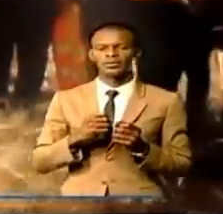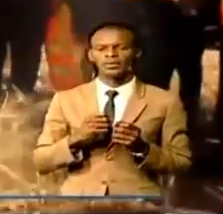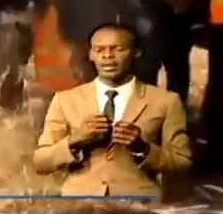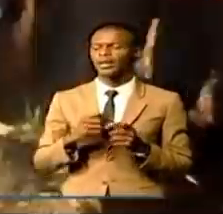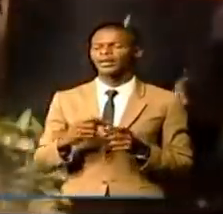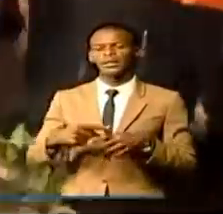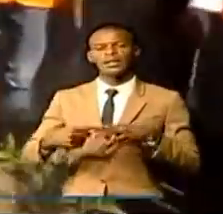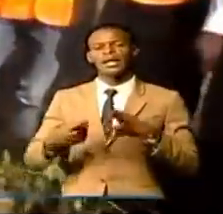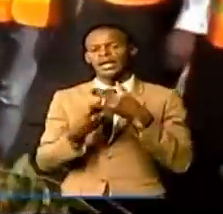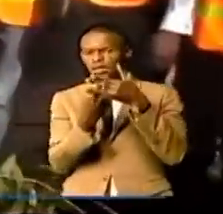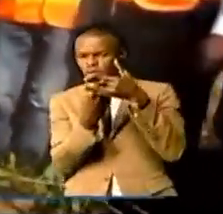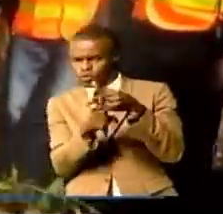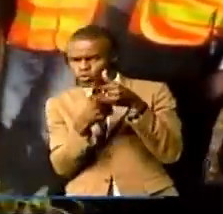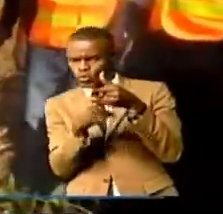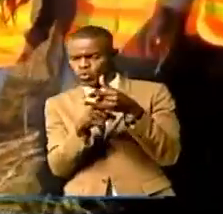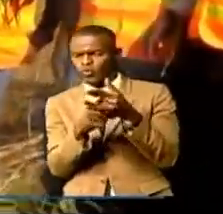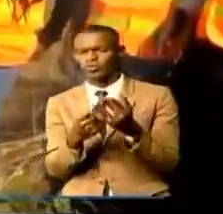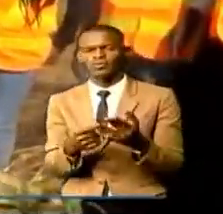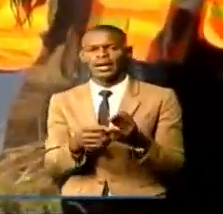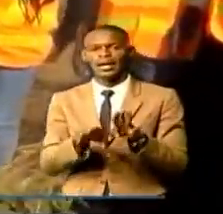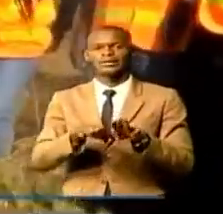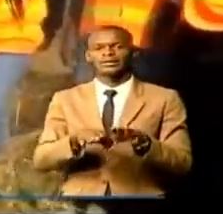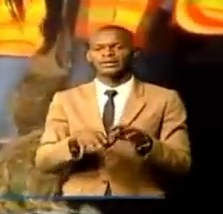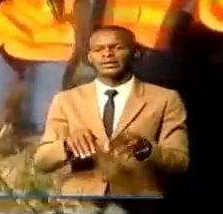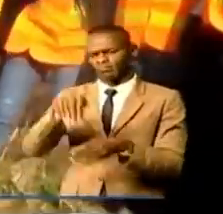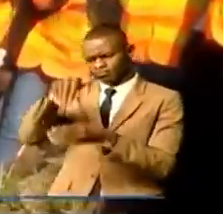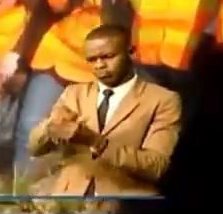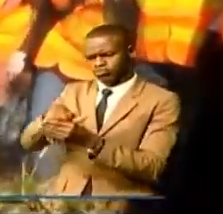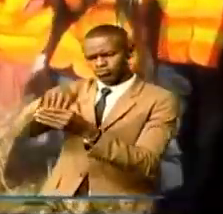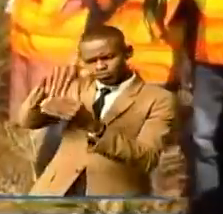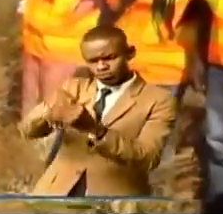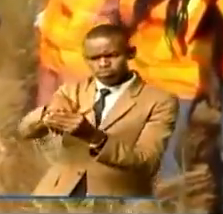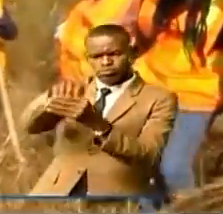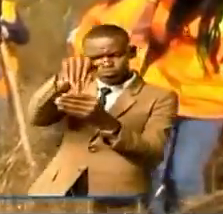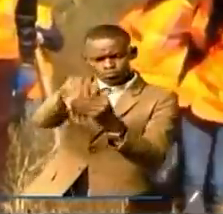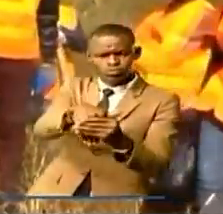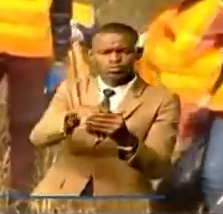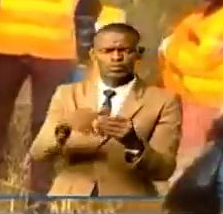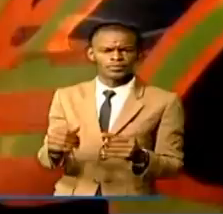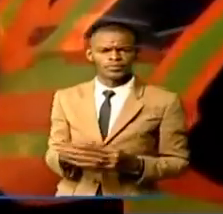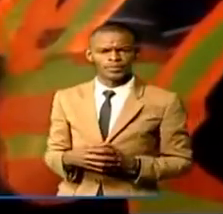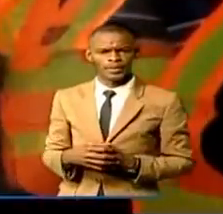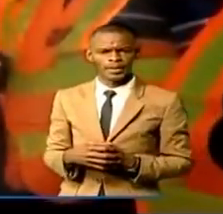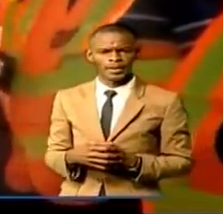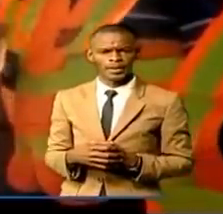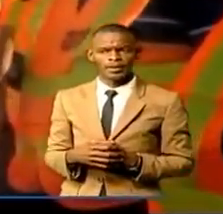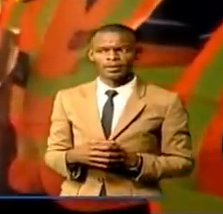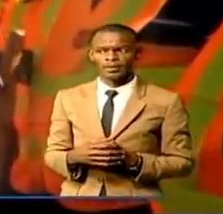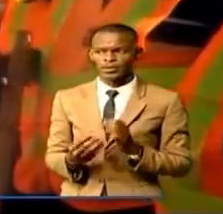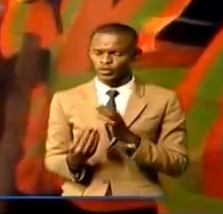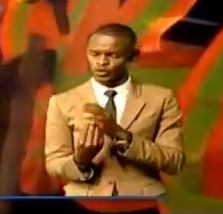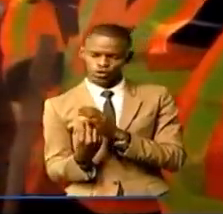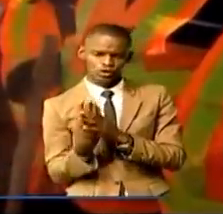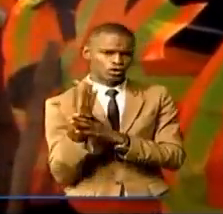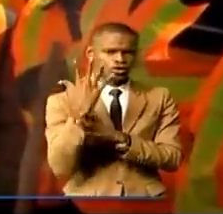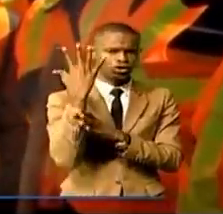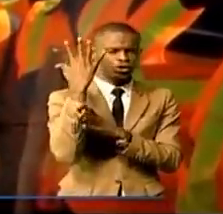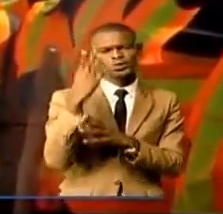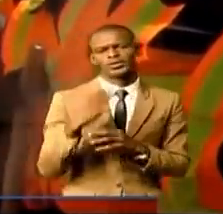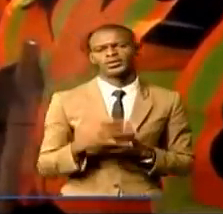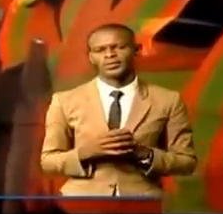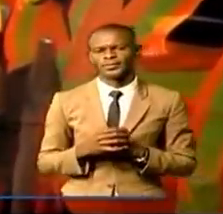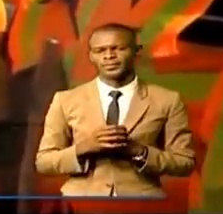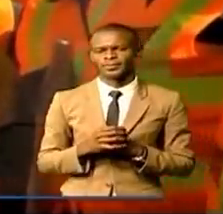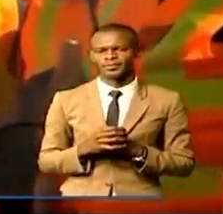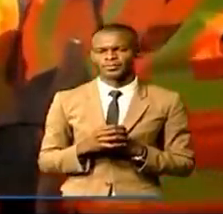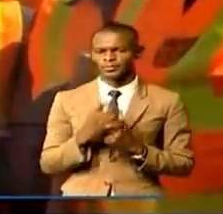24 mai 2022 au lancement des travaux de sarclage, comme il nous le confirme ici. Nous nous retrouvons dans cette réserve